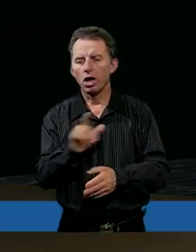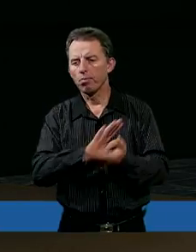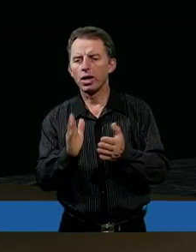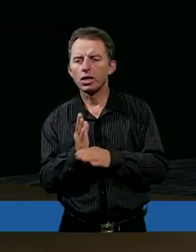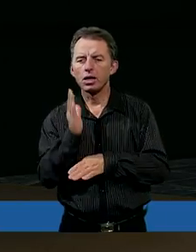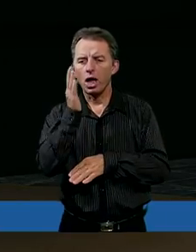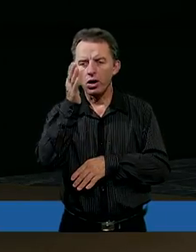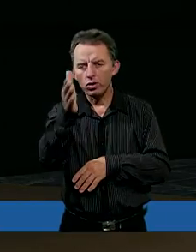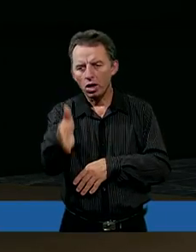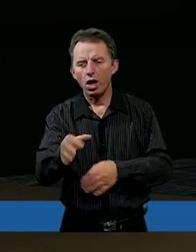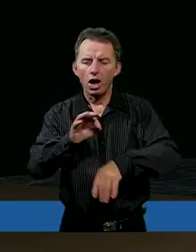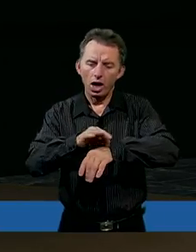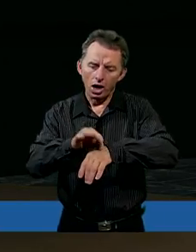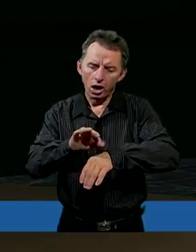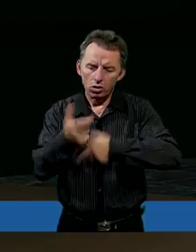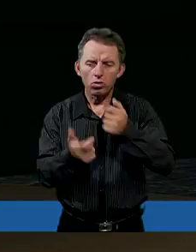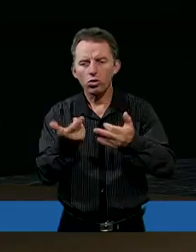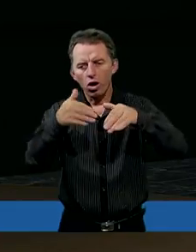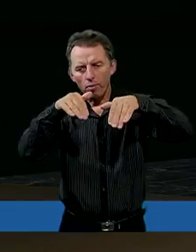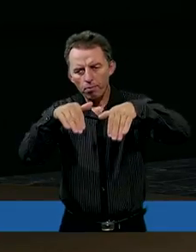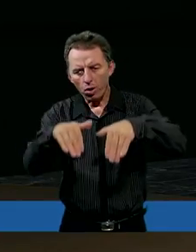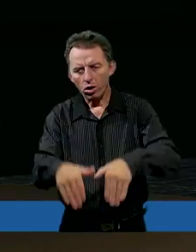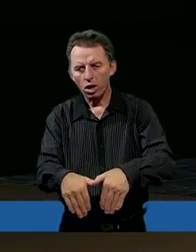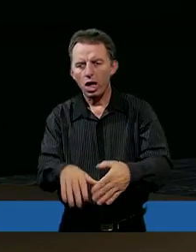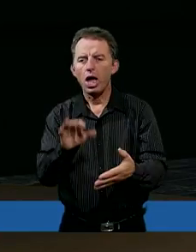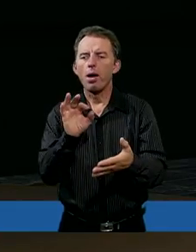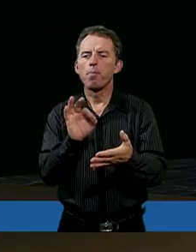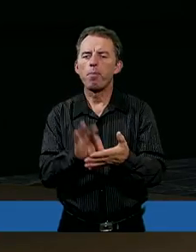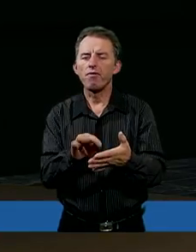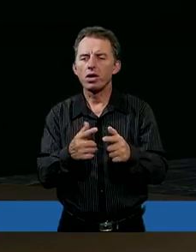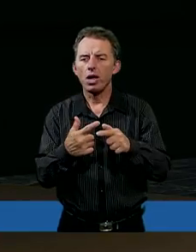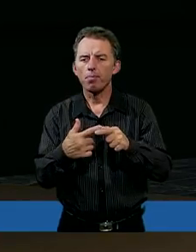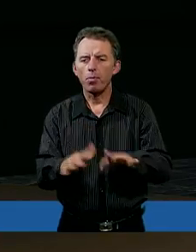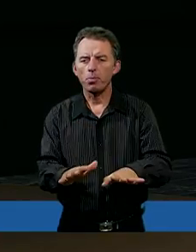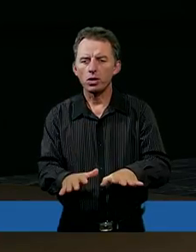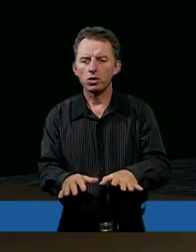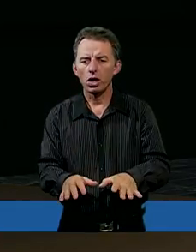beznadziejnie. Lekarze robili, co mogli i w pewnym momencie